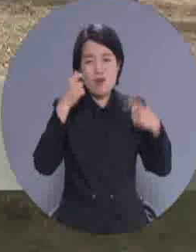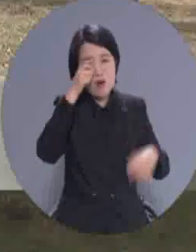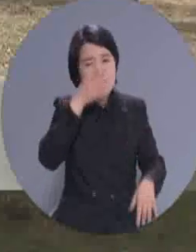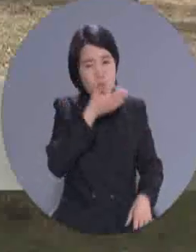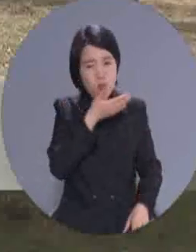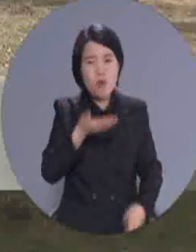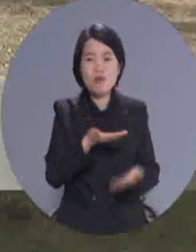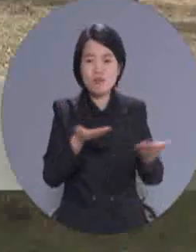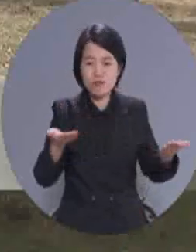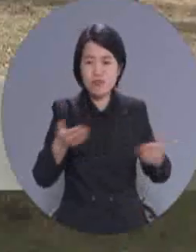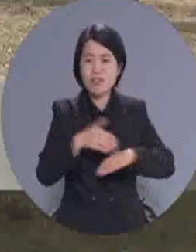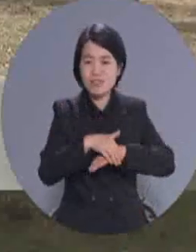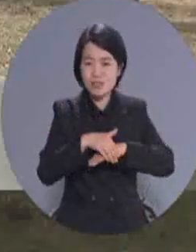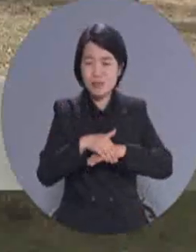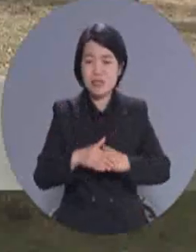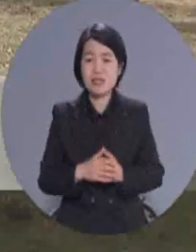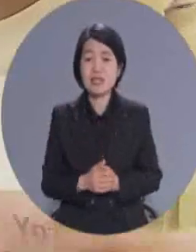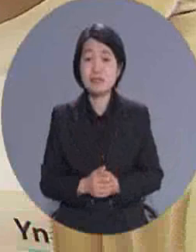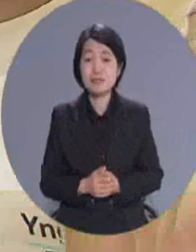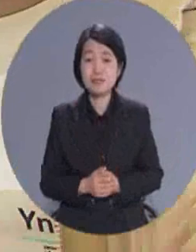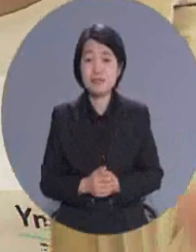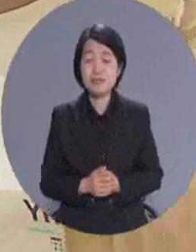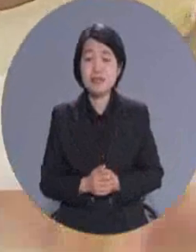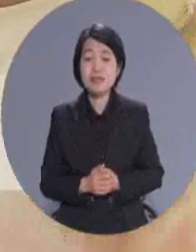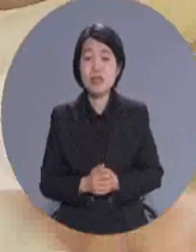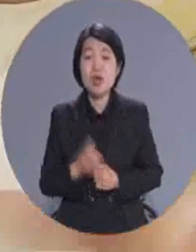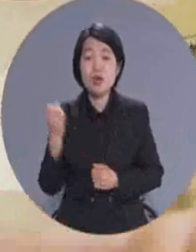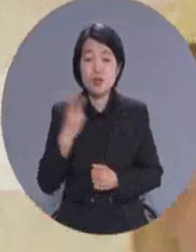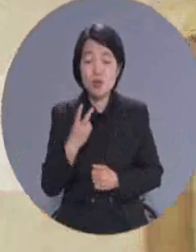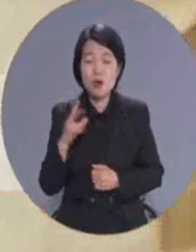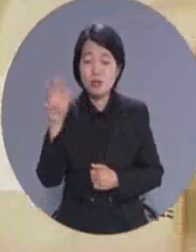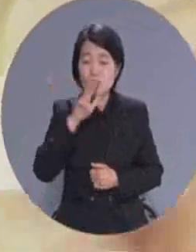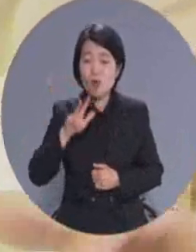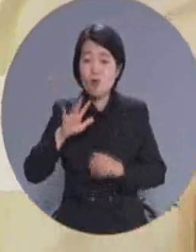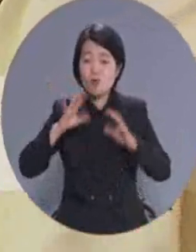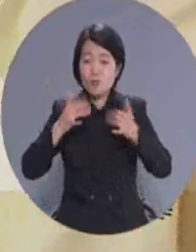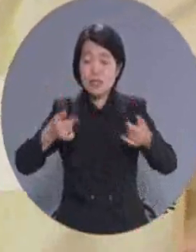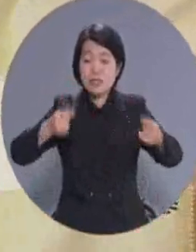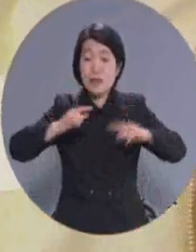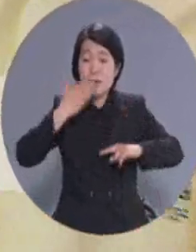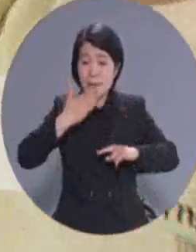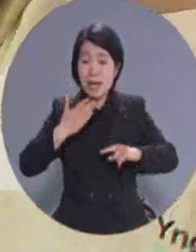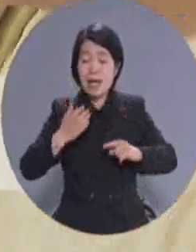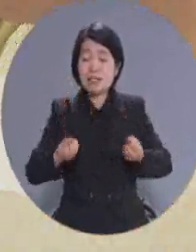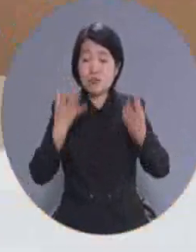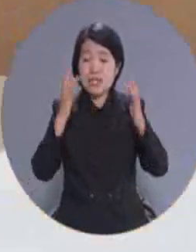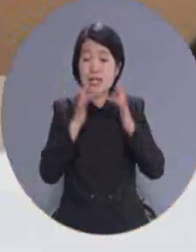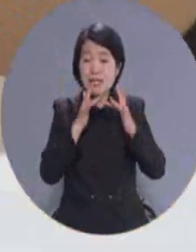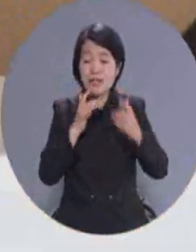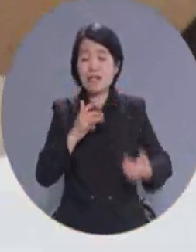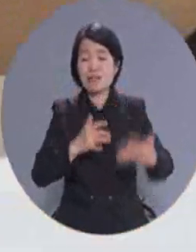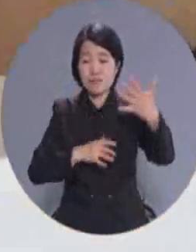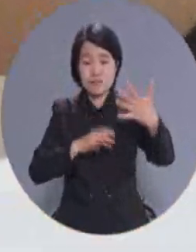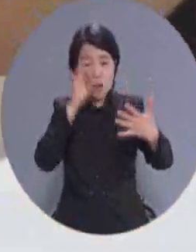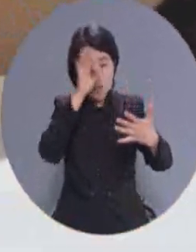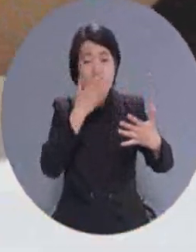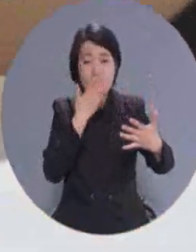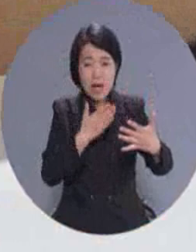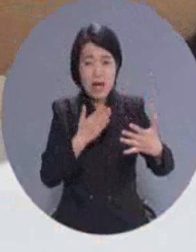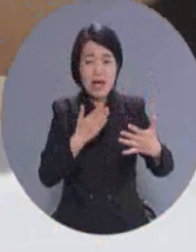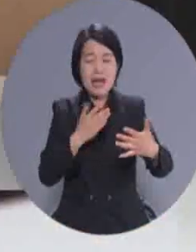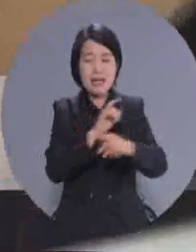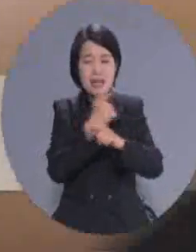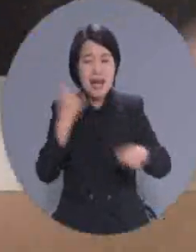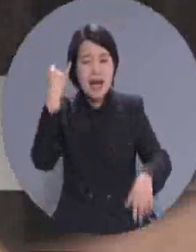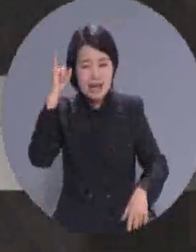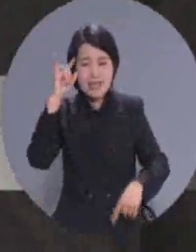선사할 것이라고 밝혔습니다. 고흥구는 또 전 국민이 함께 참여하는 온라인 축제로 다양한 우주 아이디어